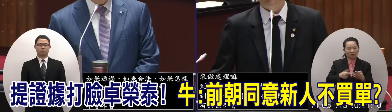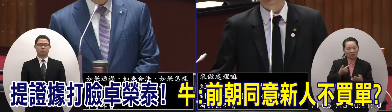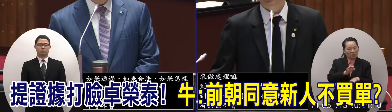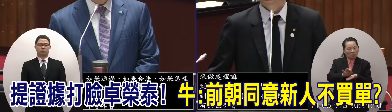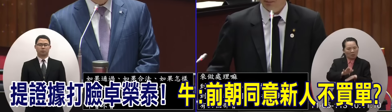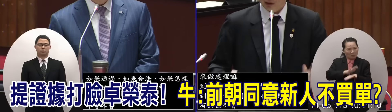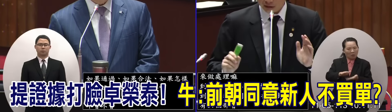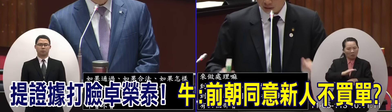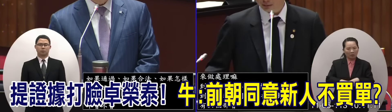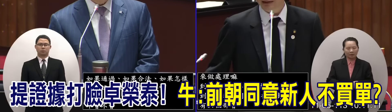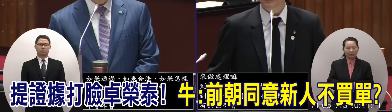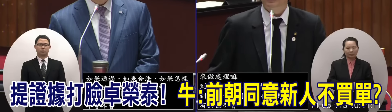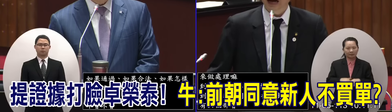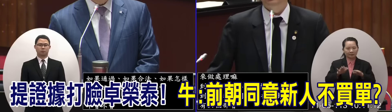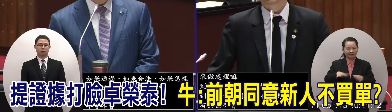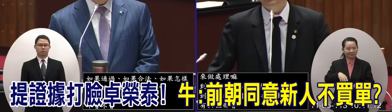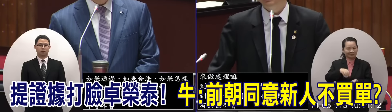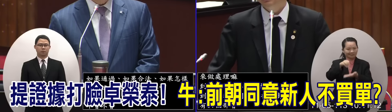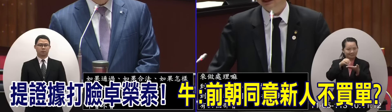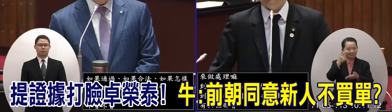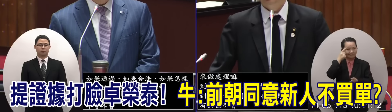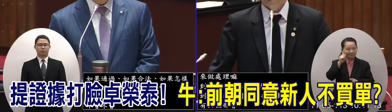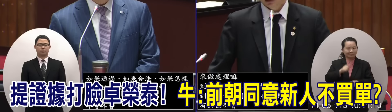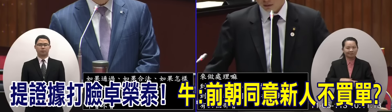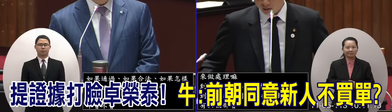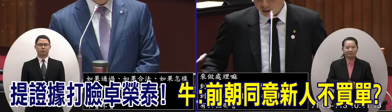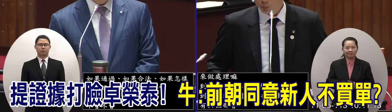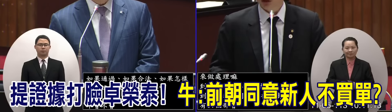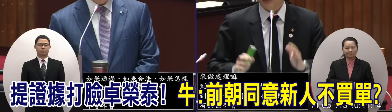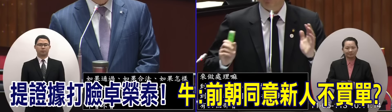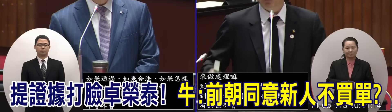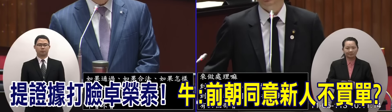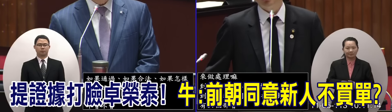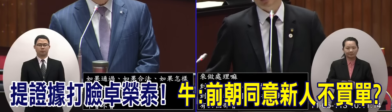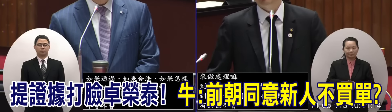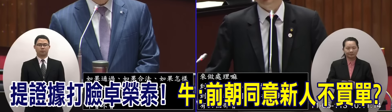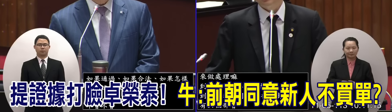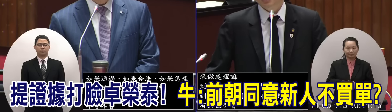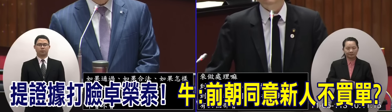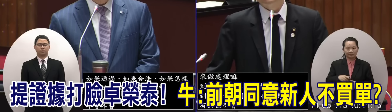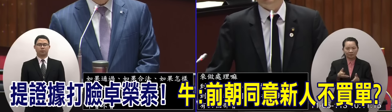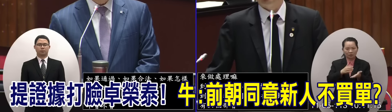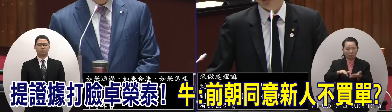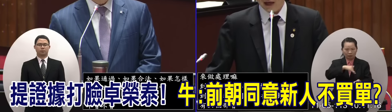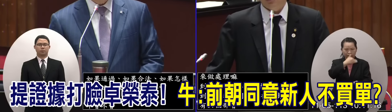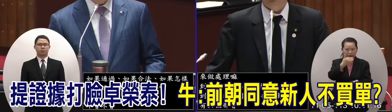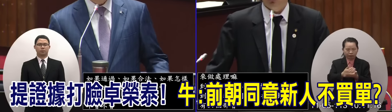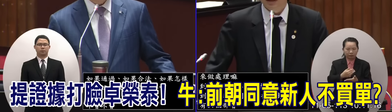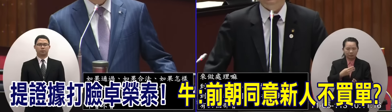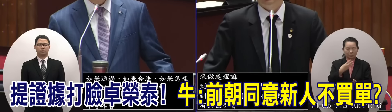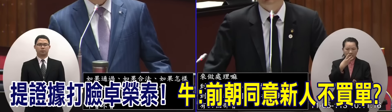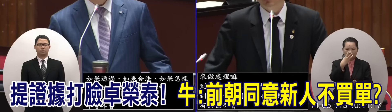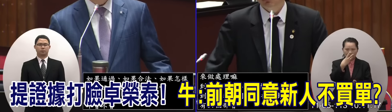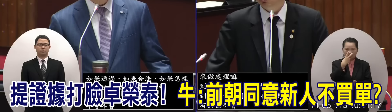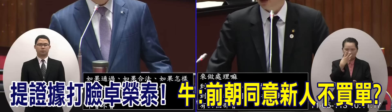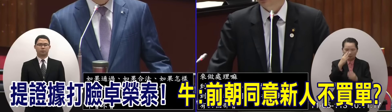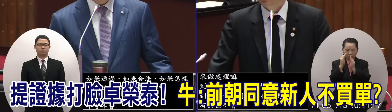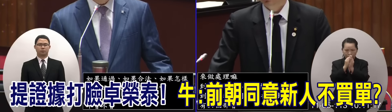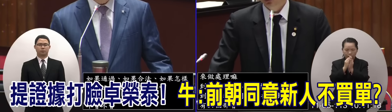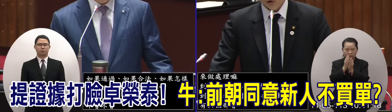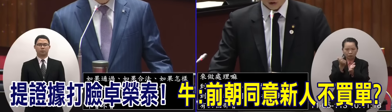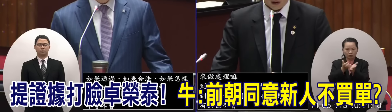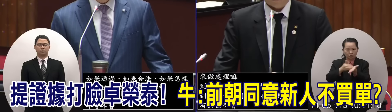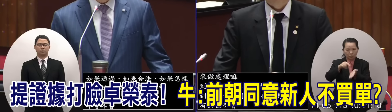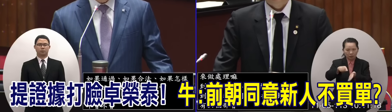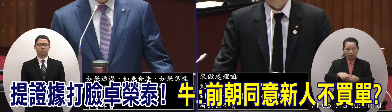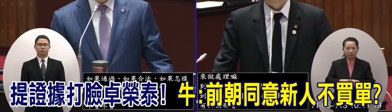执行完毕。但本期今天要提这个概念，其实只是讲这么一大包的中央预算，2兆多、3兆多的预算，